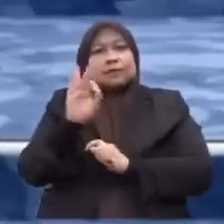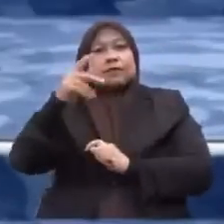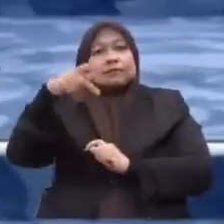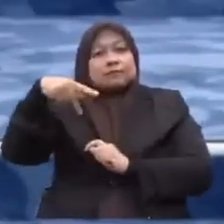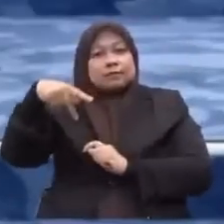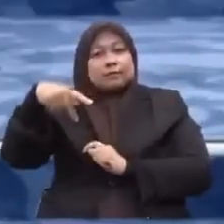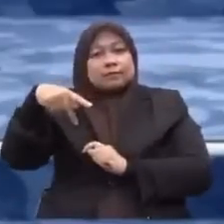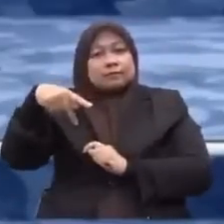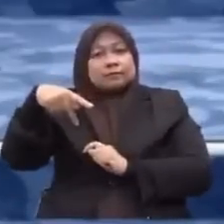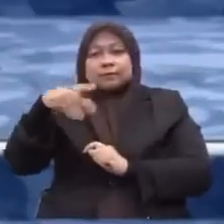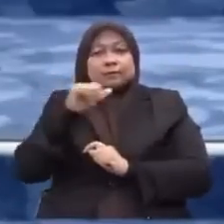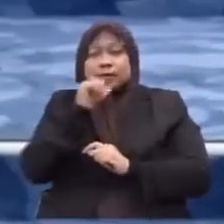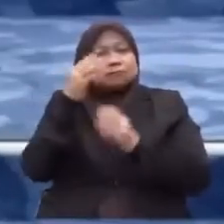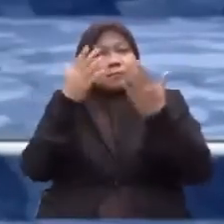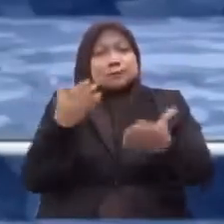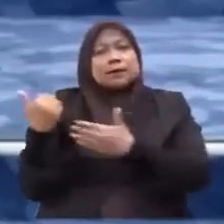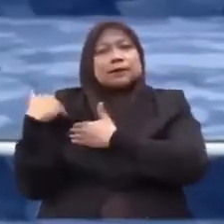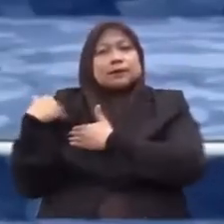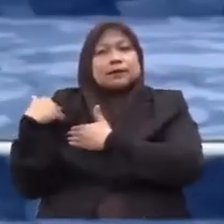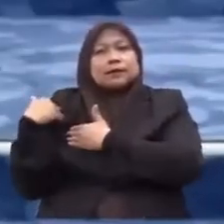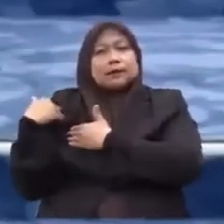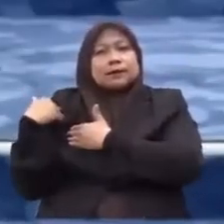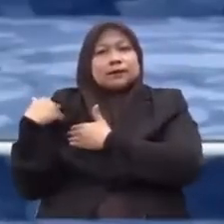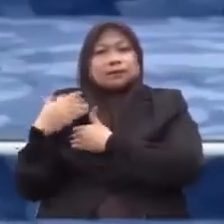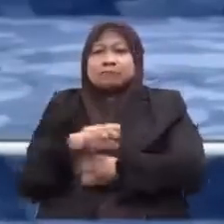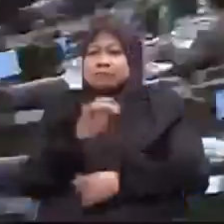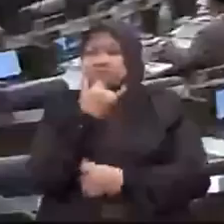tidak bebankar rakyat